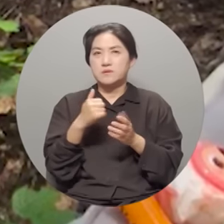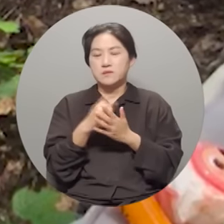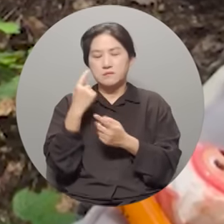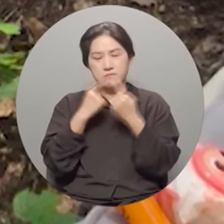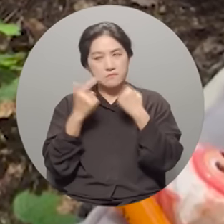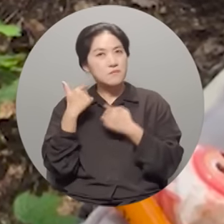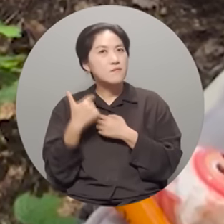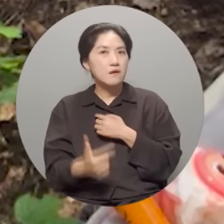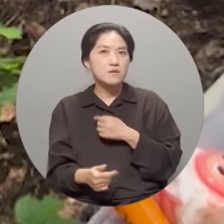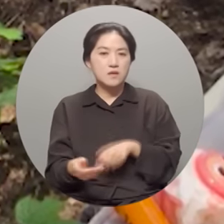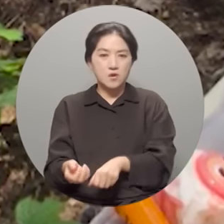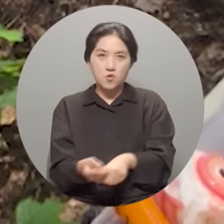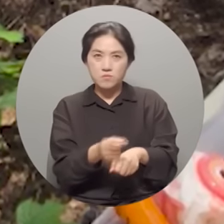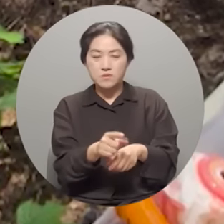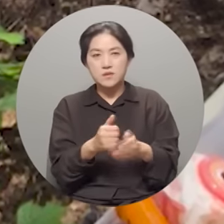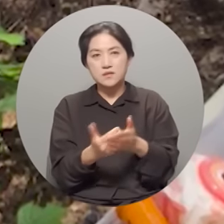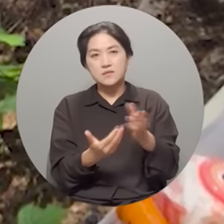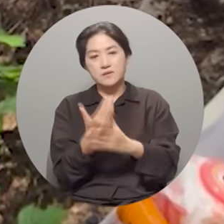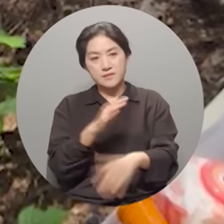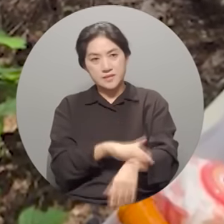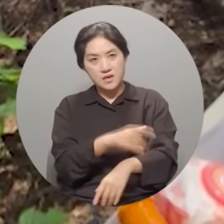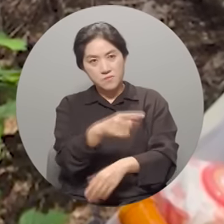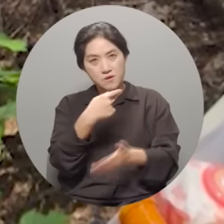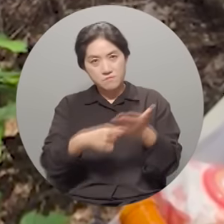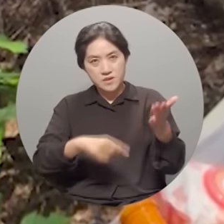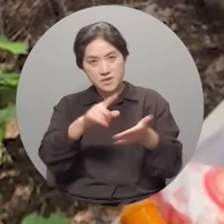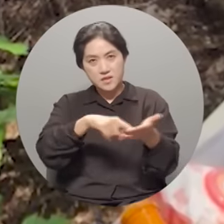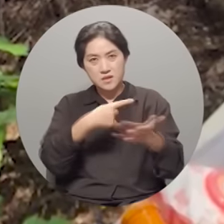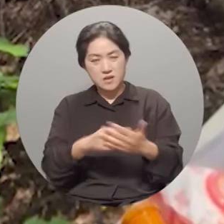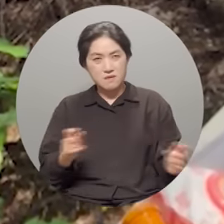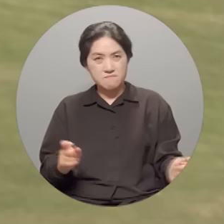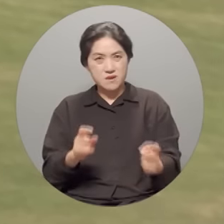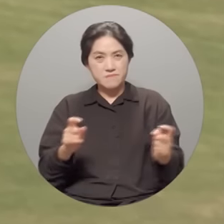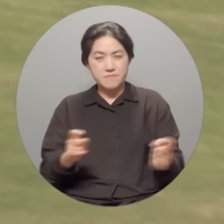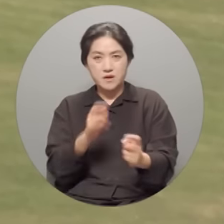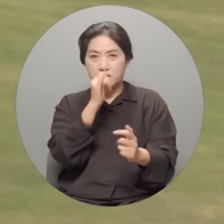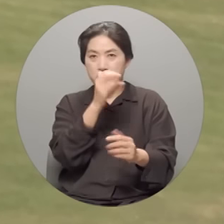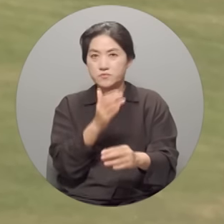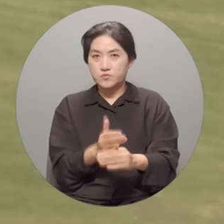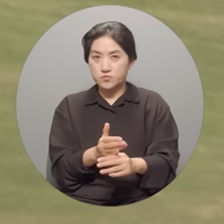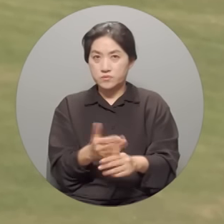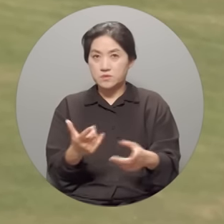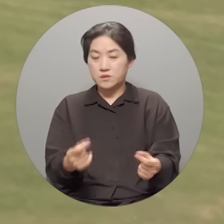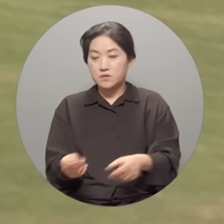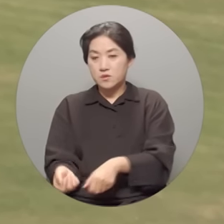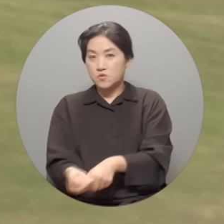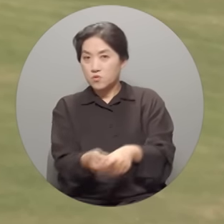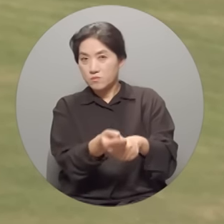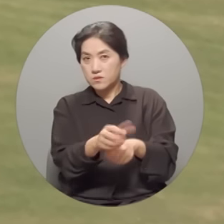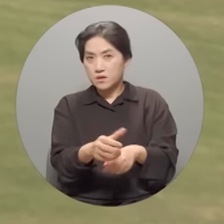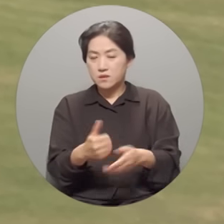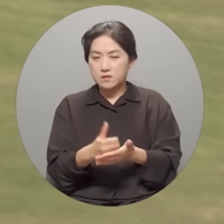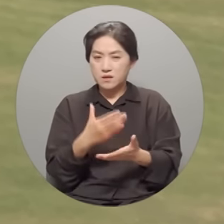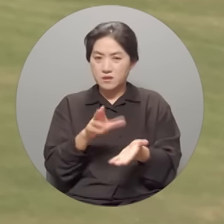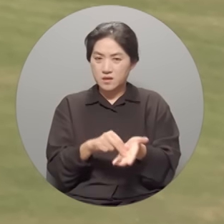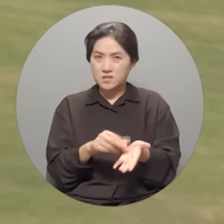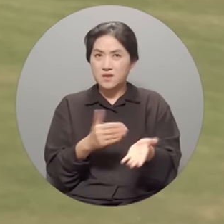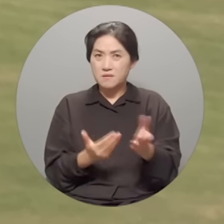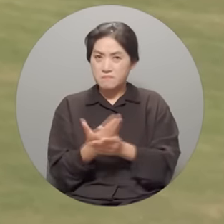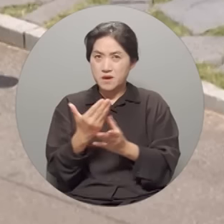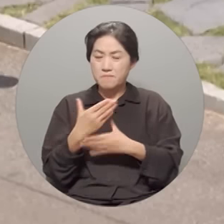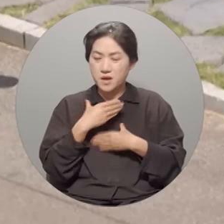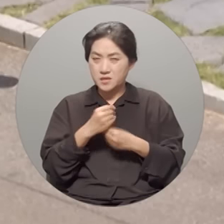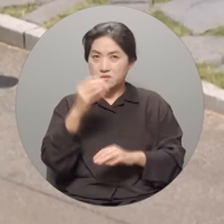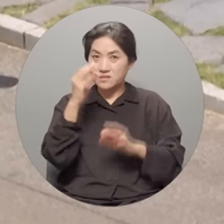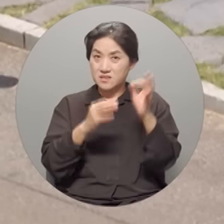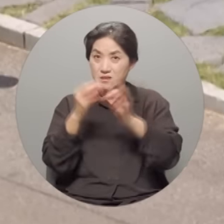이용객들은 골프장 측과 사고 책임, 피해 보상을 놓고 다투고 있습니다. 이 같은 골프장 안전사고 발생 건수는 해마다